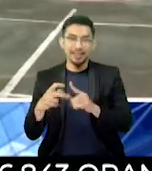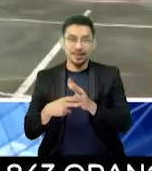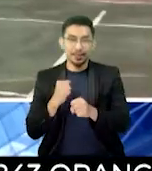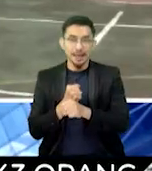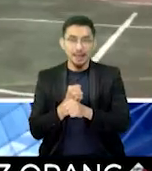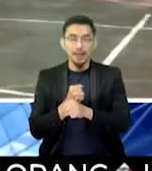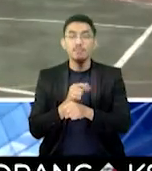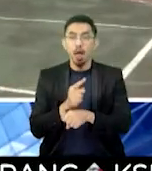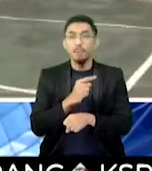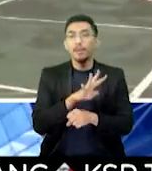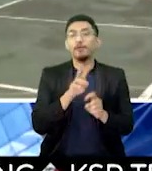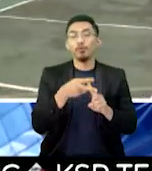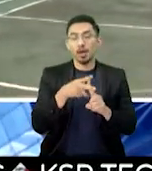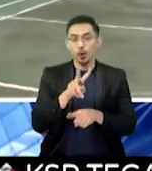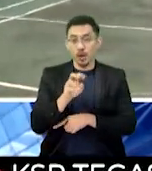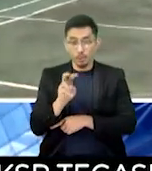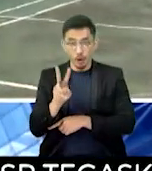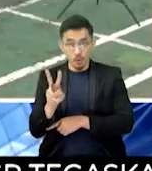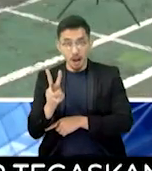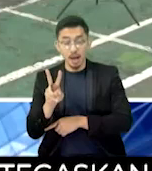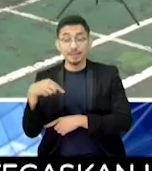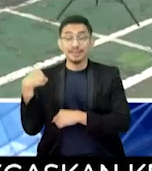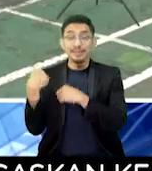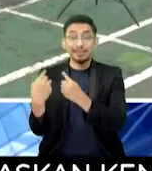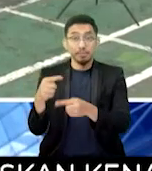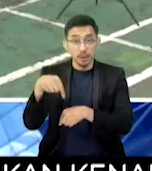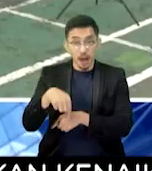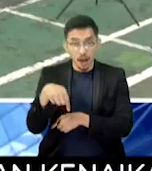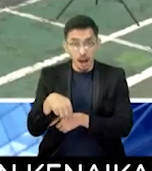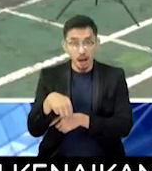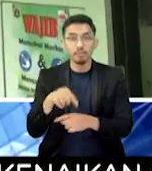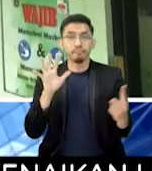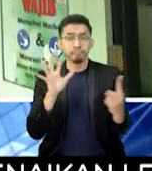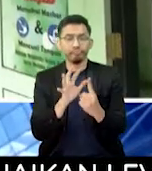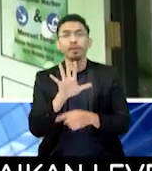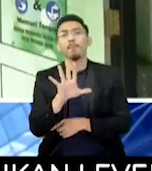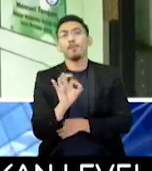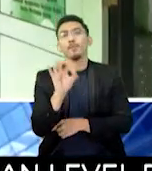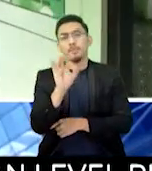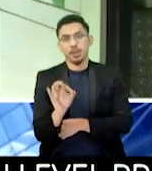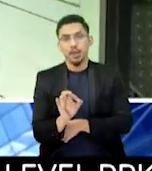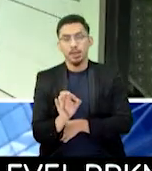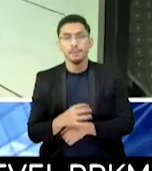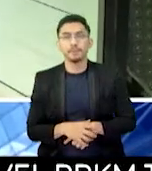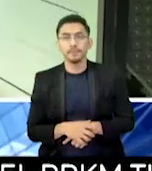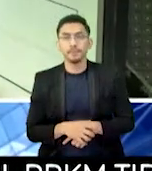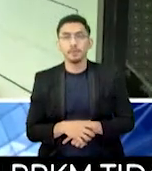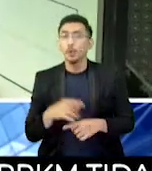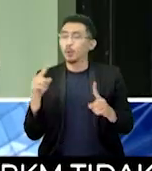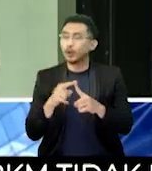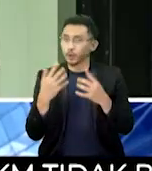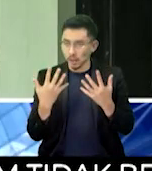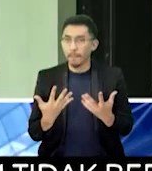dua hingga hari ini memberlakukan PTN 50% hal ini diberlakukan Untuk menghindari adanya lonjakan kasus